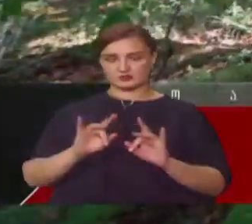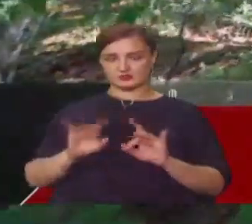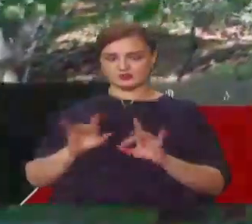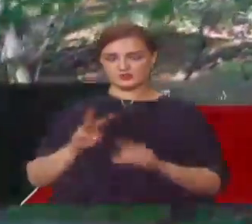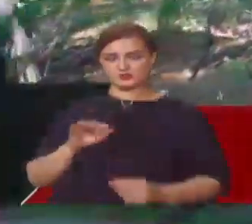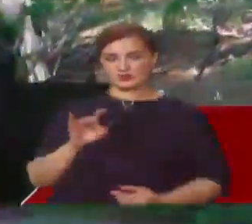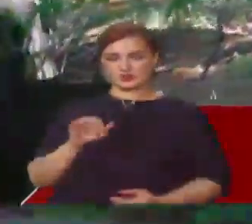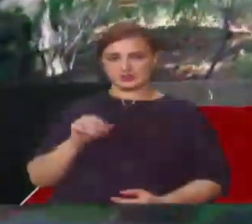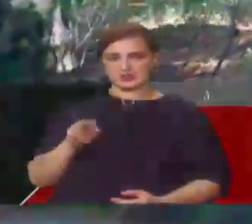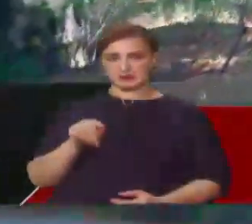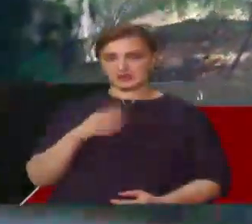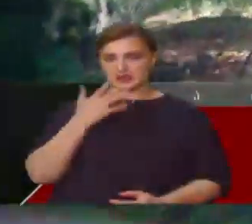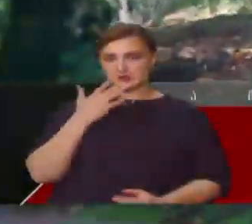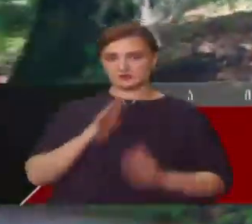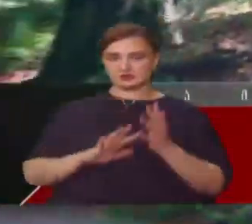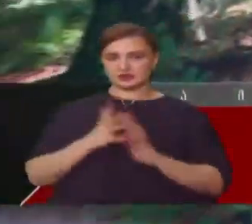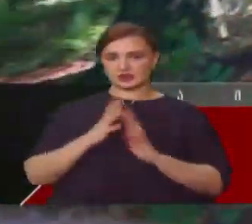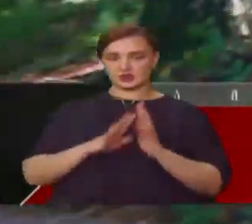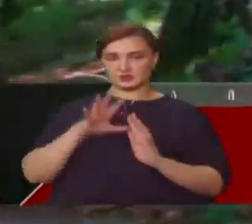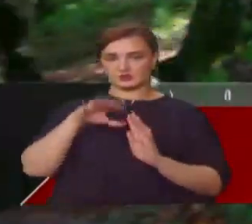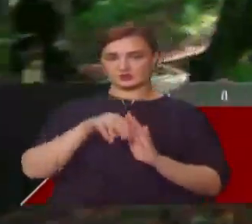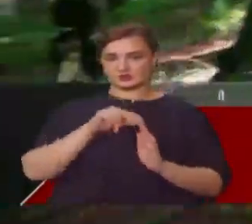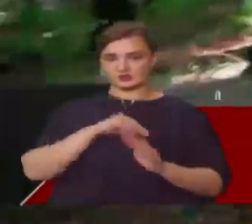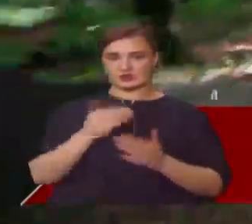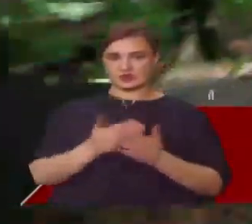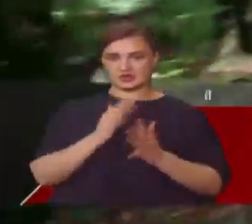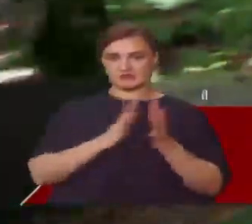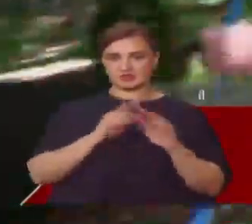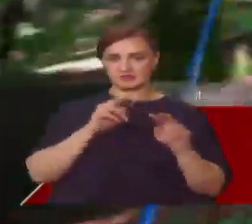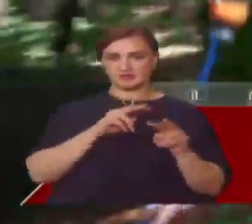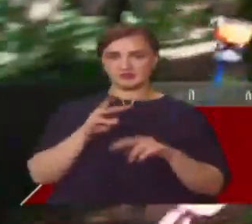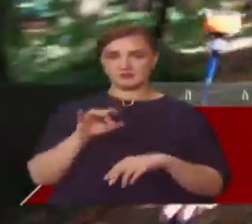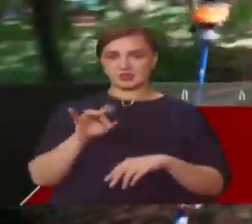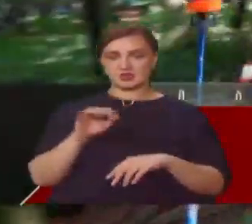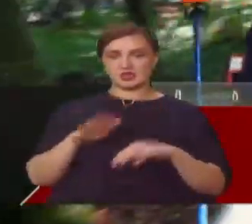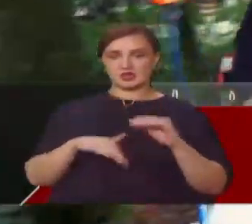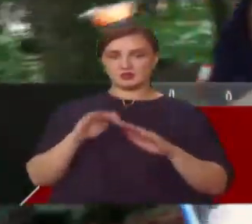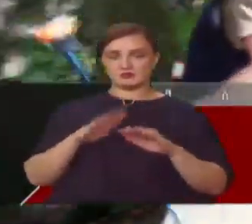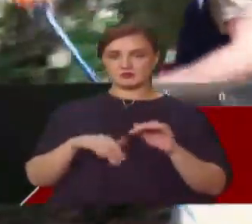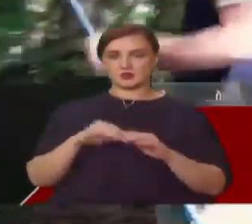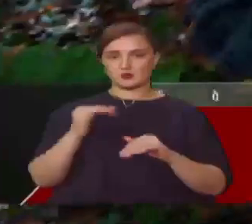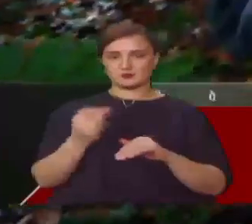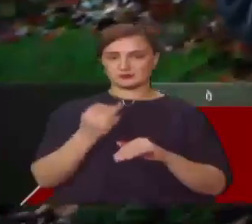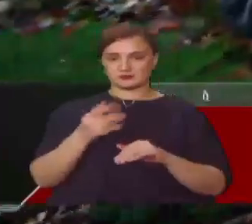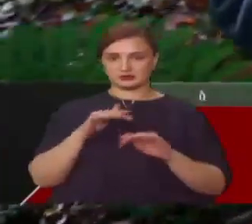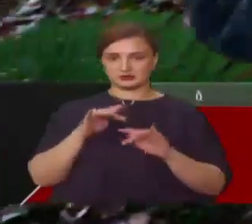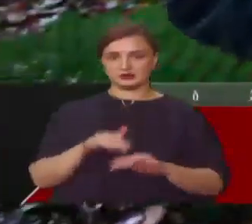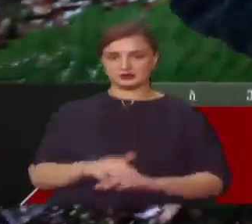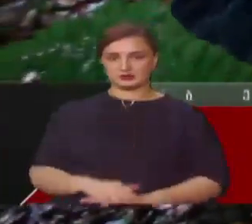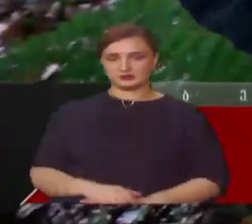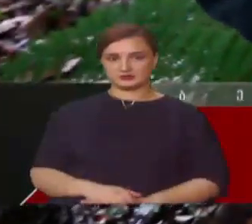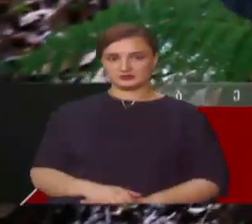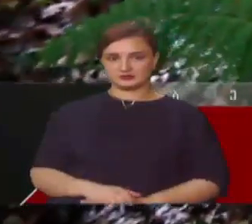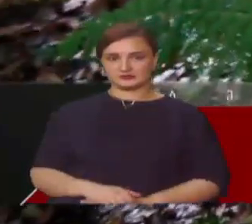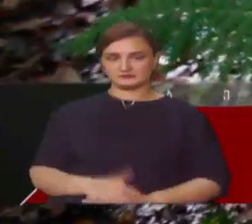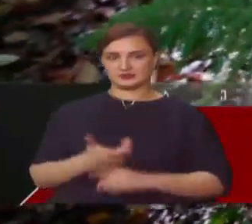მარიამ ალიმბარაშვილი ეროვნულ სატყეო სააგენტოში ერთ-ერთი ახალი მეტყევია. მარიამისთვის მეტყევის პროფესია საინტერესო საქმიანობაა. მისი თქმით, ერთ